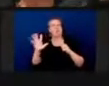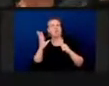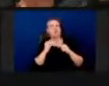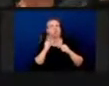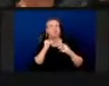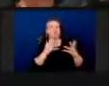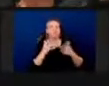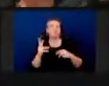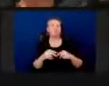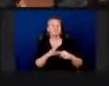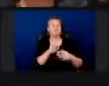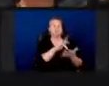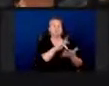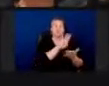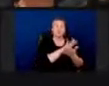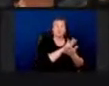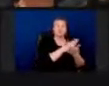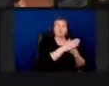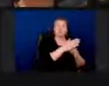Tukitambulisha